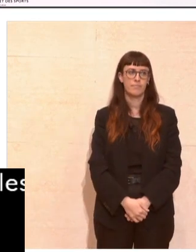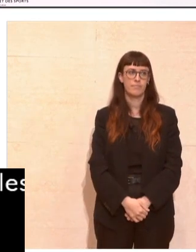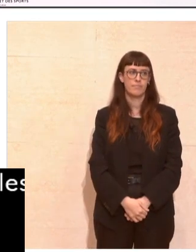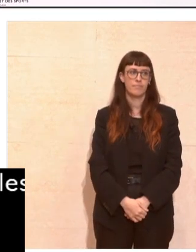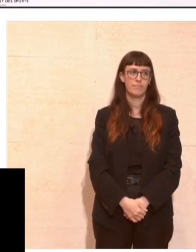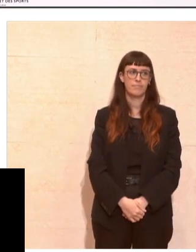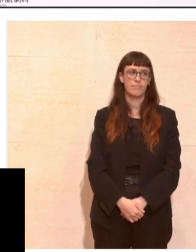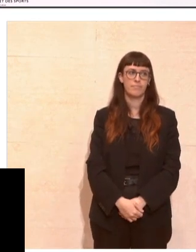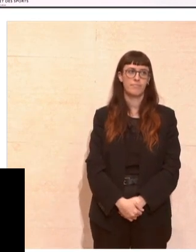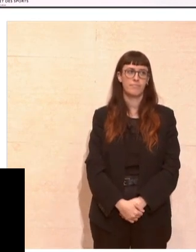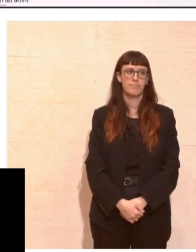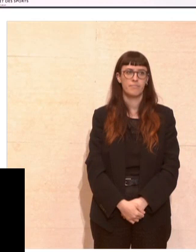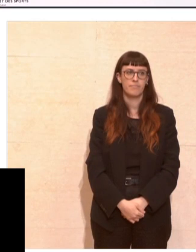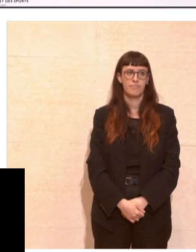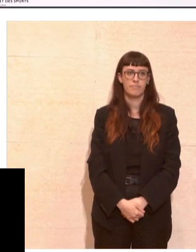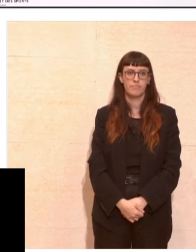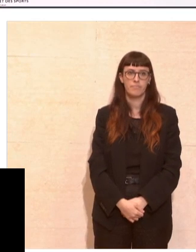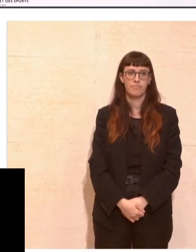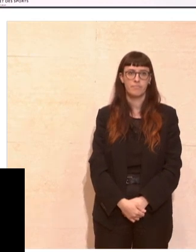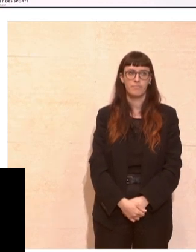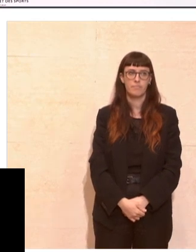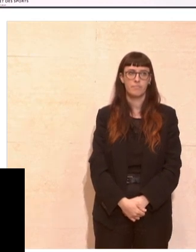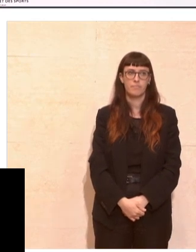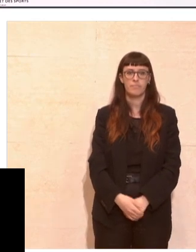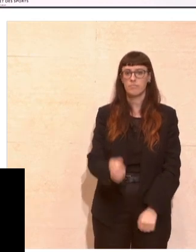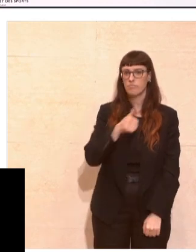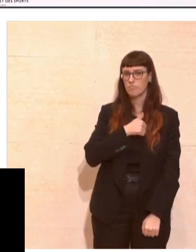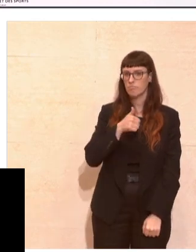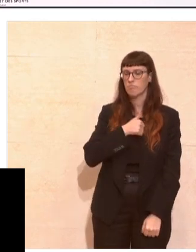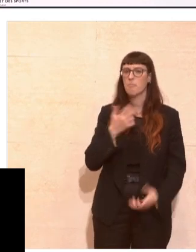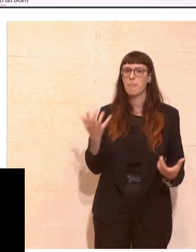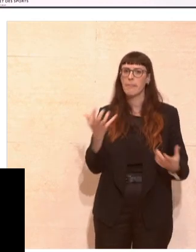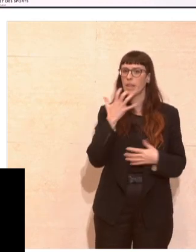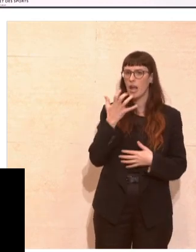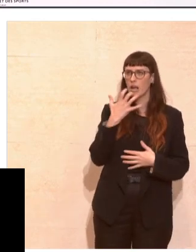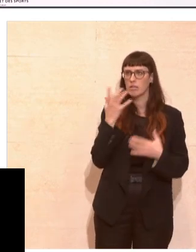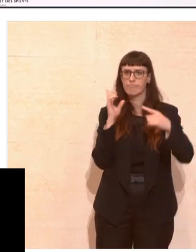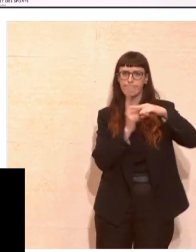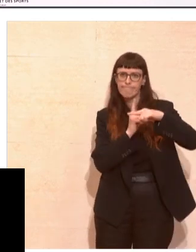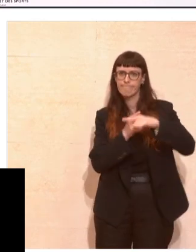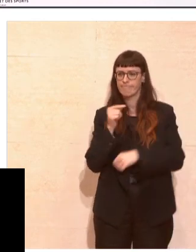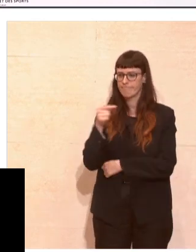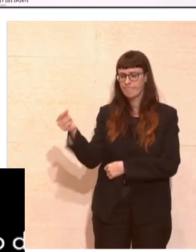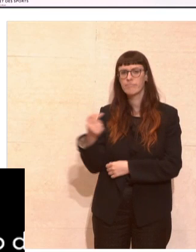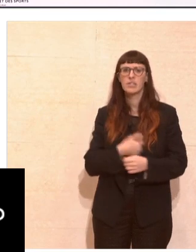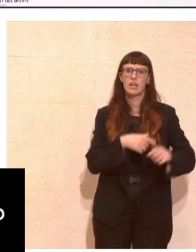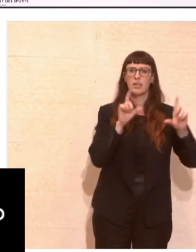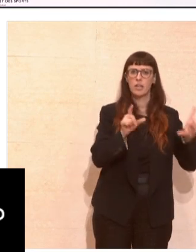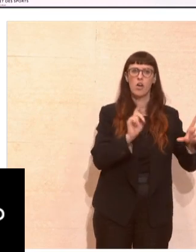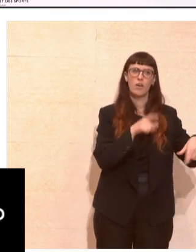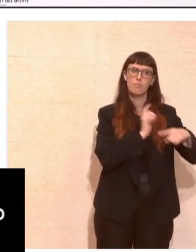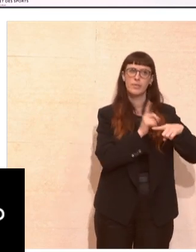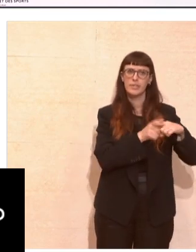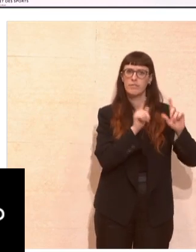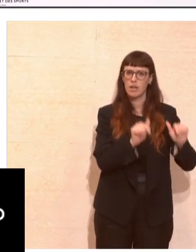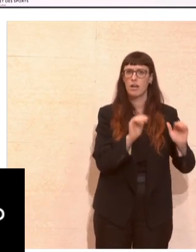J'avais envie de vous montrer les points positifs, les points négatifs, parce qu'on parle beaucoup des effets négatifs des écrans, c'est vrai qu'il y en a, on va les voir, mais il y a aussi des